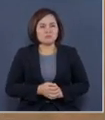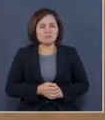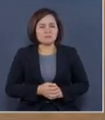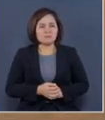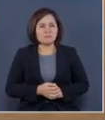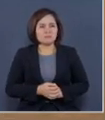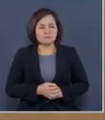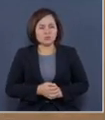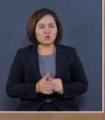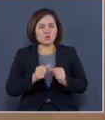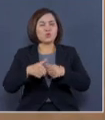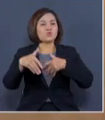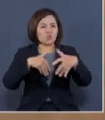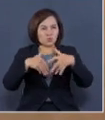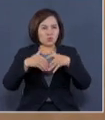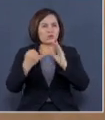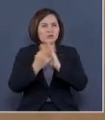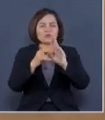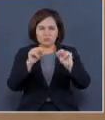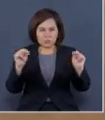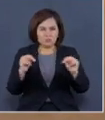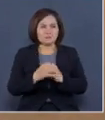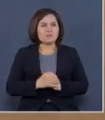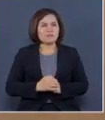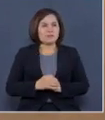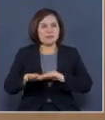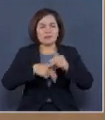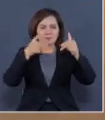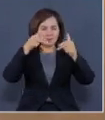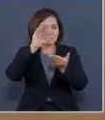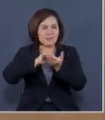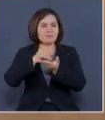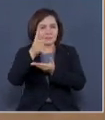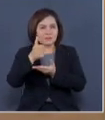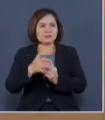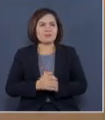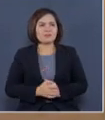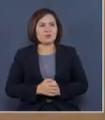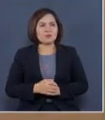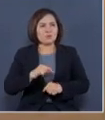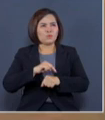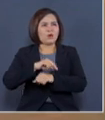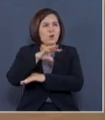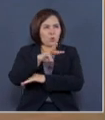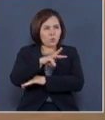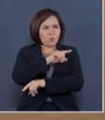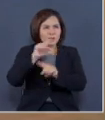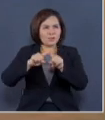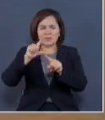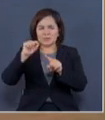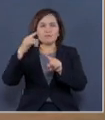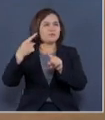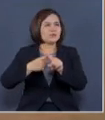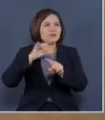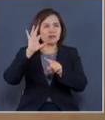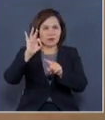เหตุการณ์เกิดขึ้นที่หมู่บ้านแห่งหนึ่งในจังหวัดนนทบุรีนะคะแล้ววงจรปิดจับภาพเอาไว้ได้ช่วง6โมงเย็นของวันที่20กันยายนที่